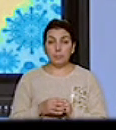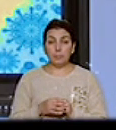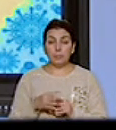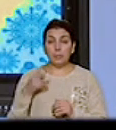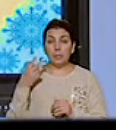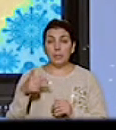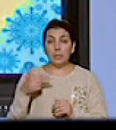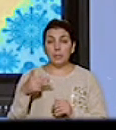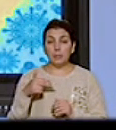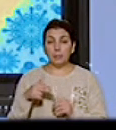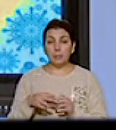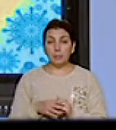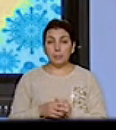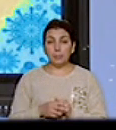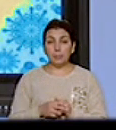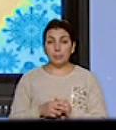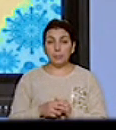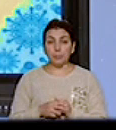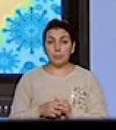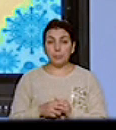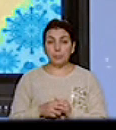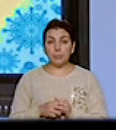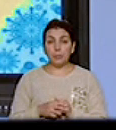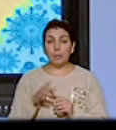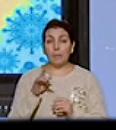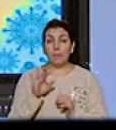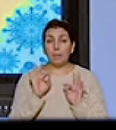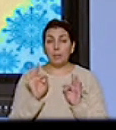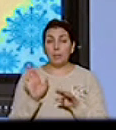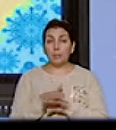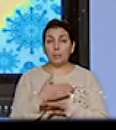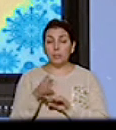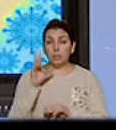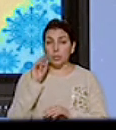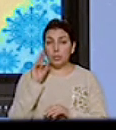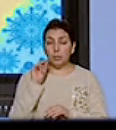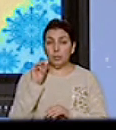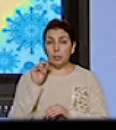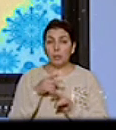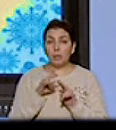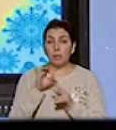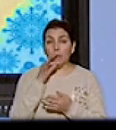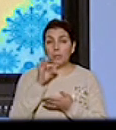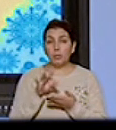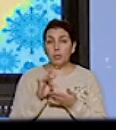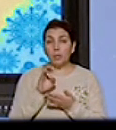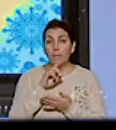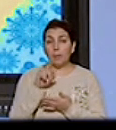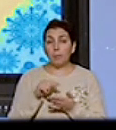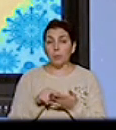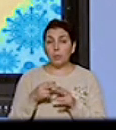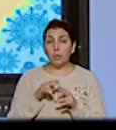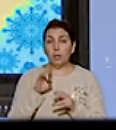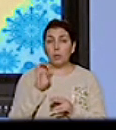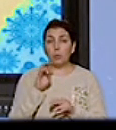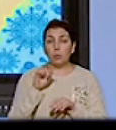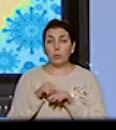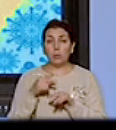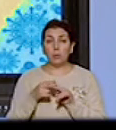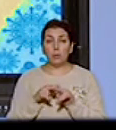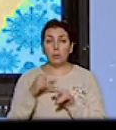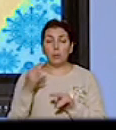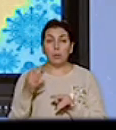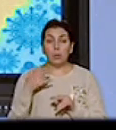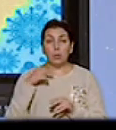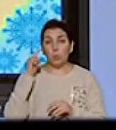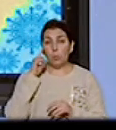на тридцатом. Вы правильно определили числительный, который отвечает на вопрос «который» на котором.